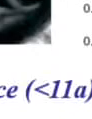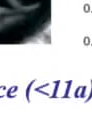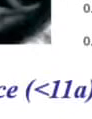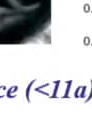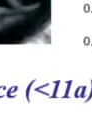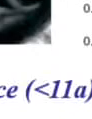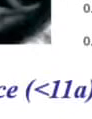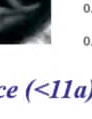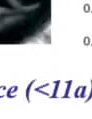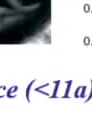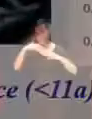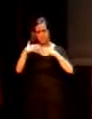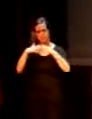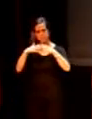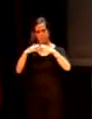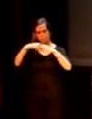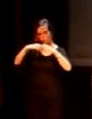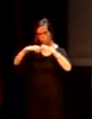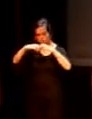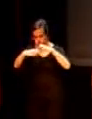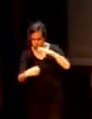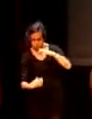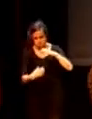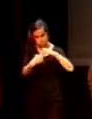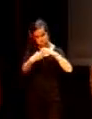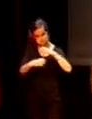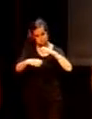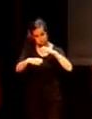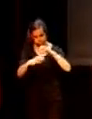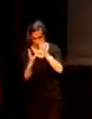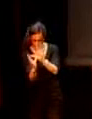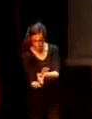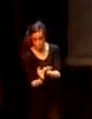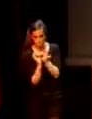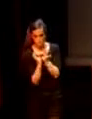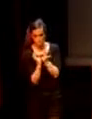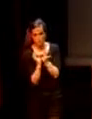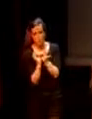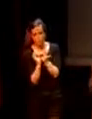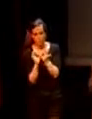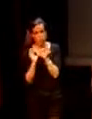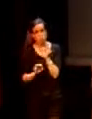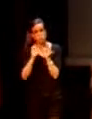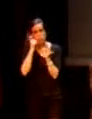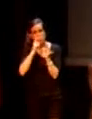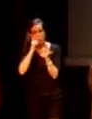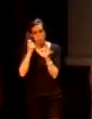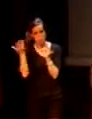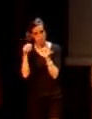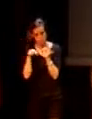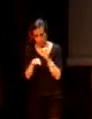le corps calleux, bon, je vous fais grâce de tout ça, eh bien, qu'il y avait une corrélation, un peu comme l'écorce des arbres, vous savez, en fonction de l'âge de l'arbre. Eh bien, là,